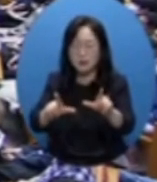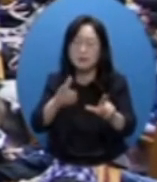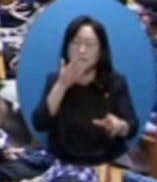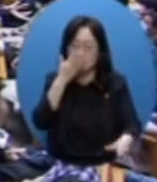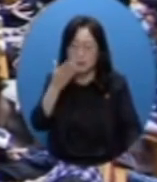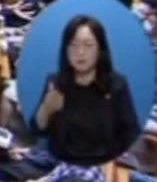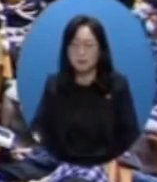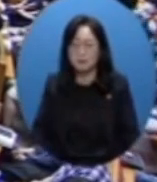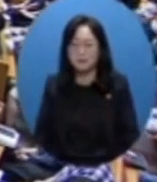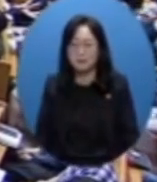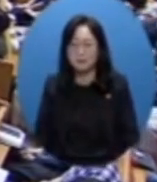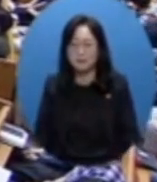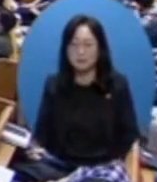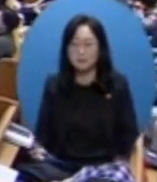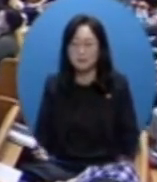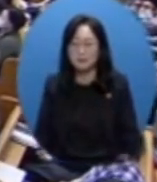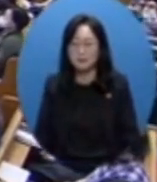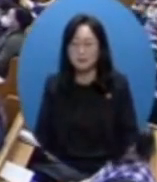것입니다